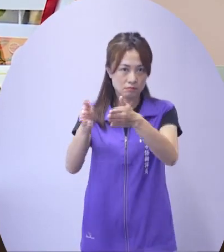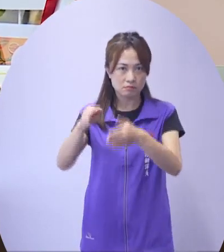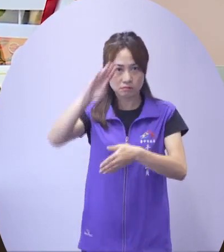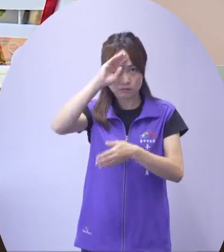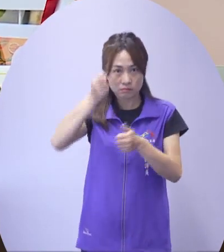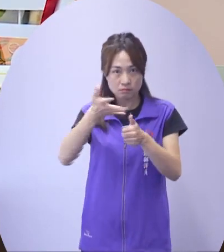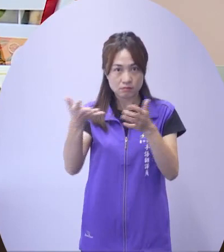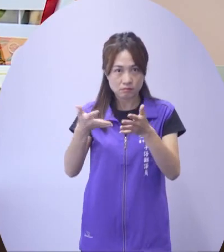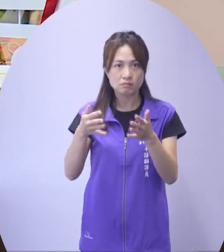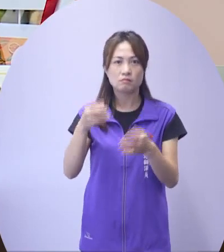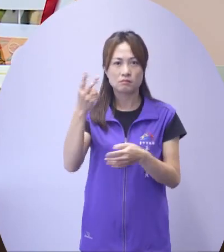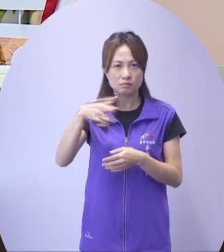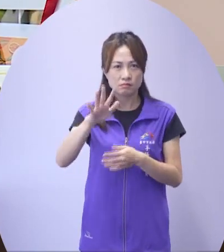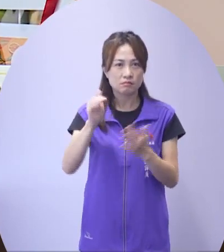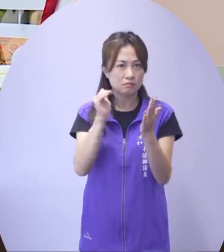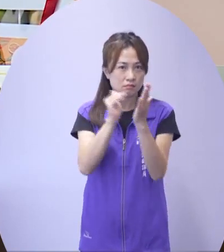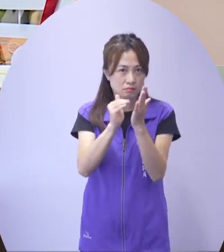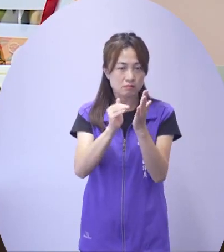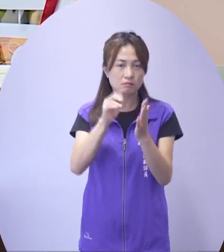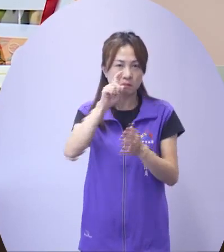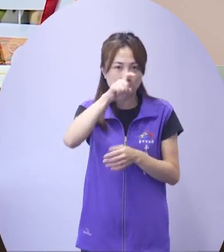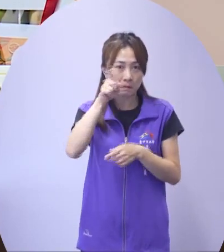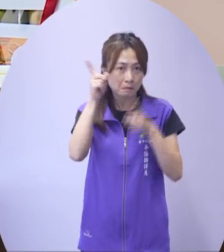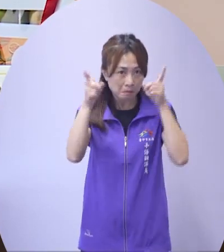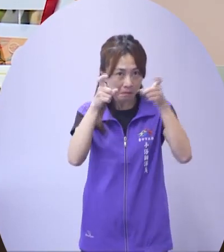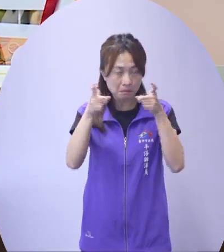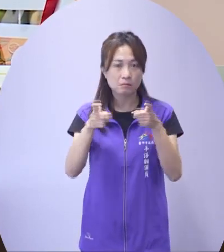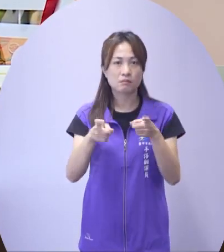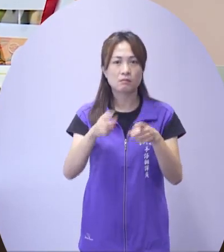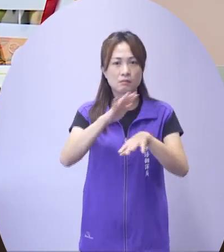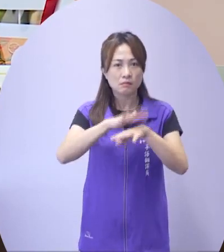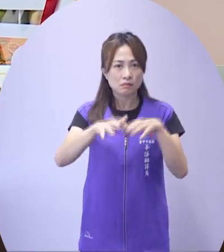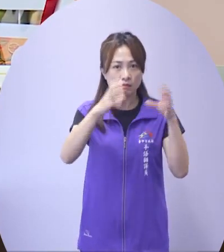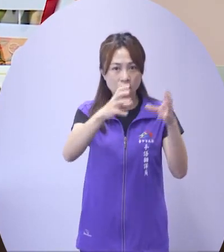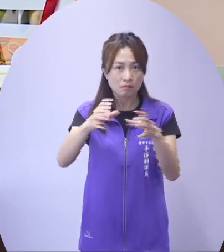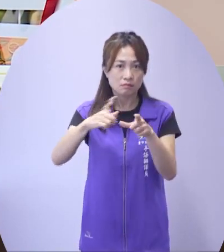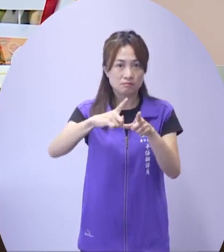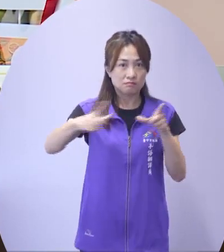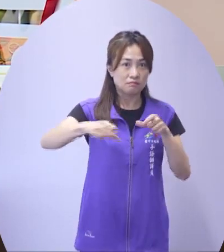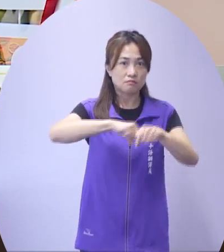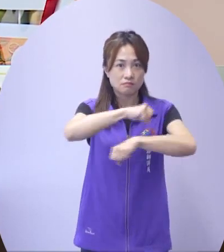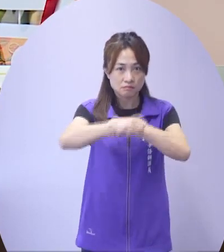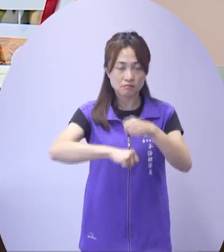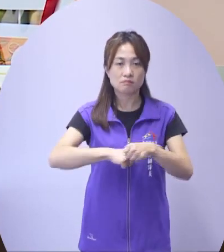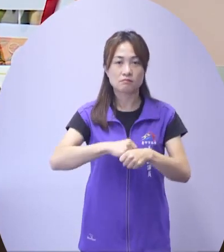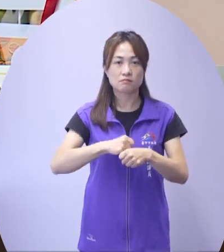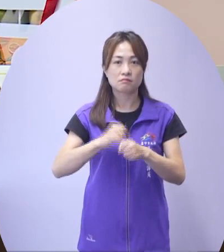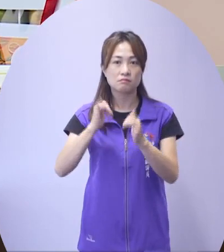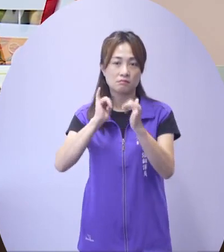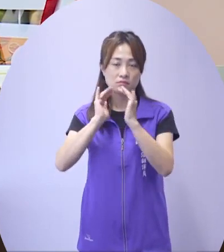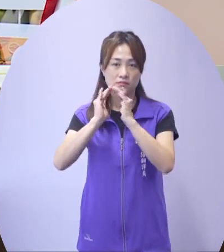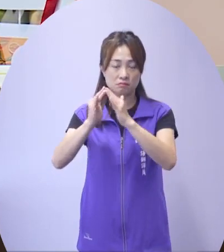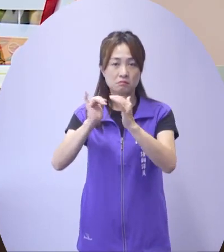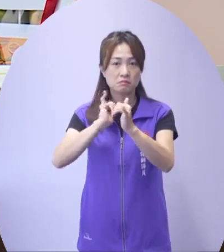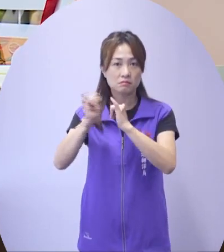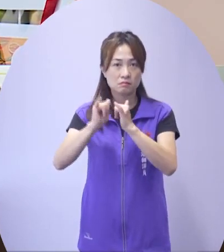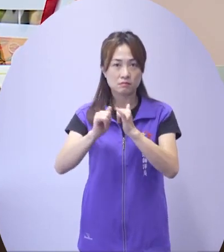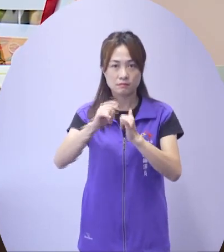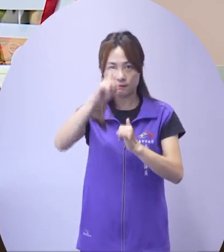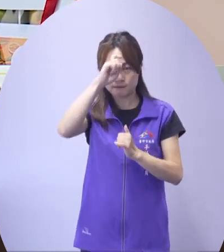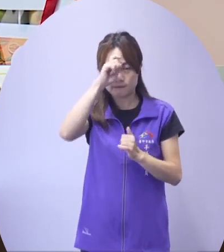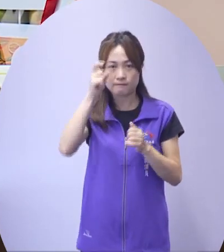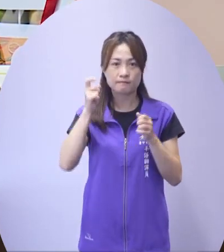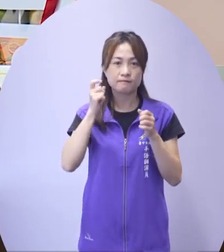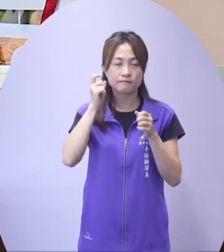我们年关将近，要举行非常多的大型活动，还要因应市民过年关，比如说很多的市民会去采